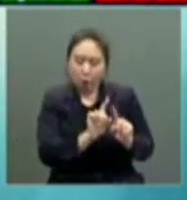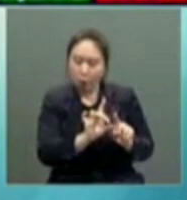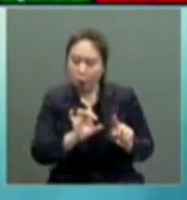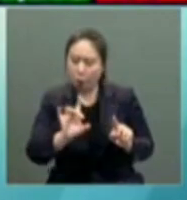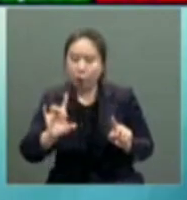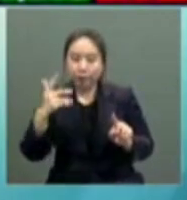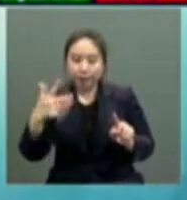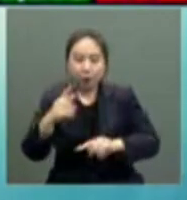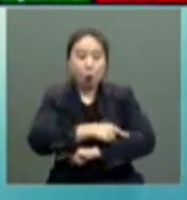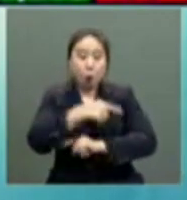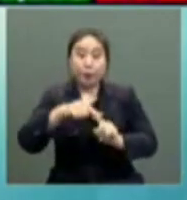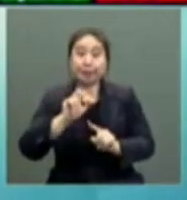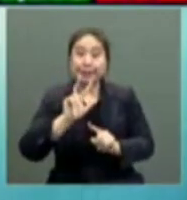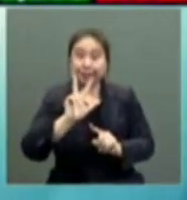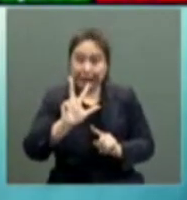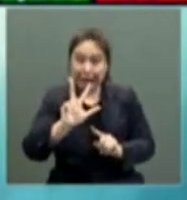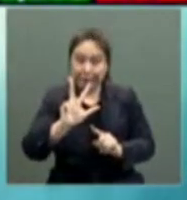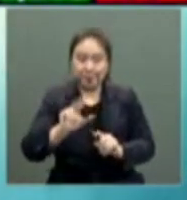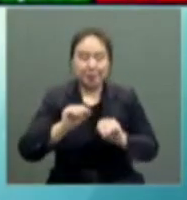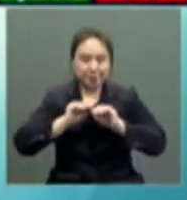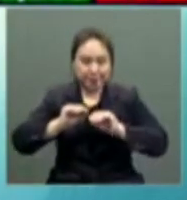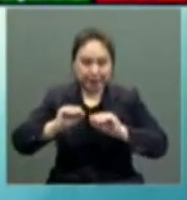จากนั้นมาจะเห็นสีแดงข้างล่างนะครับร้อยสามช่วยตอนแรกเป็นร้อยหลักร้อยสามหลักมาตลอดนะครับเพราะประกาศวันที่3